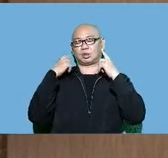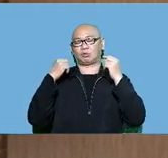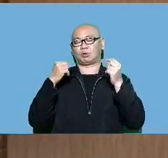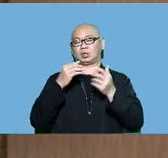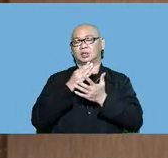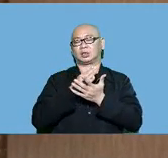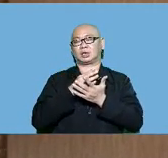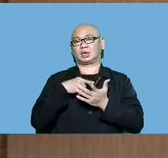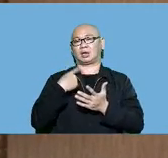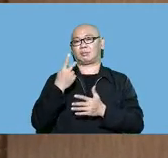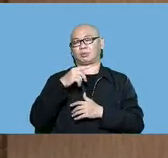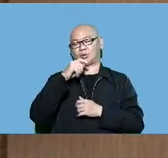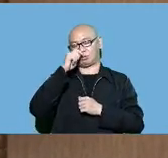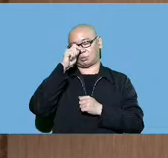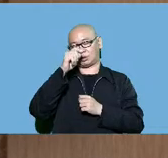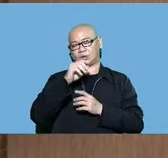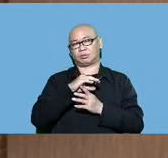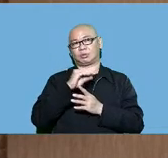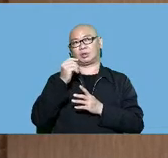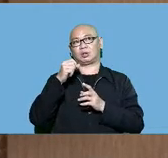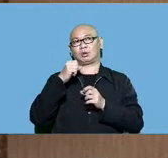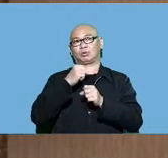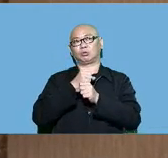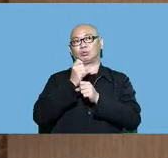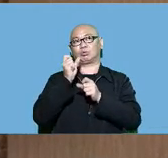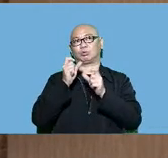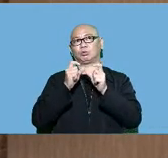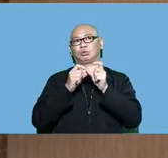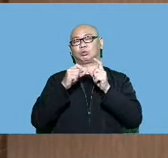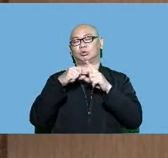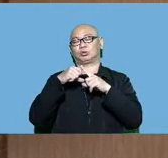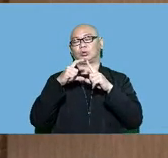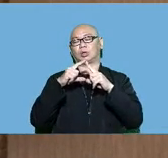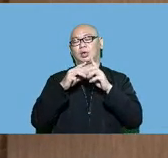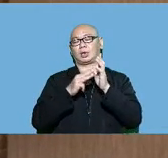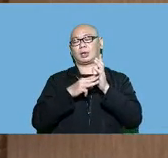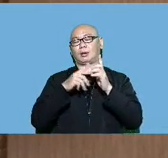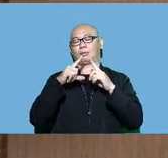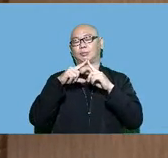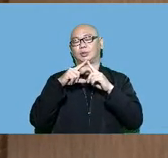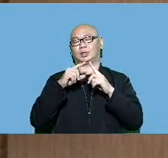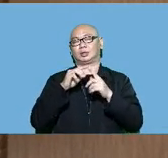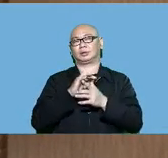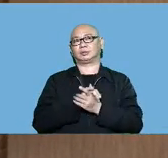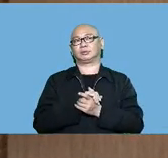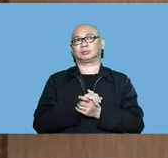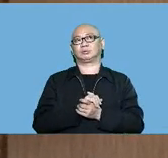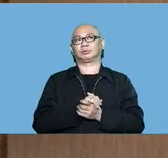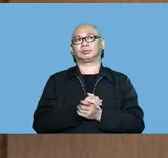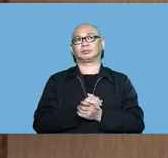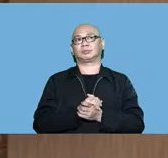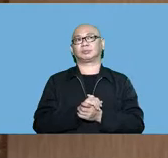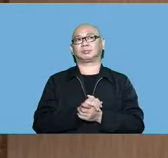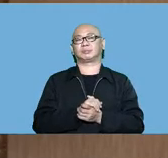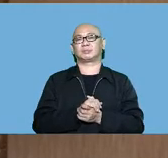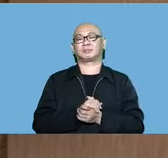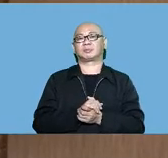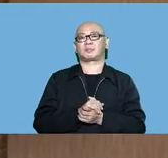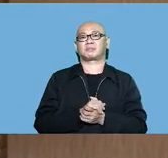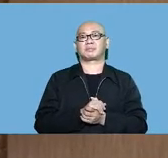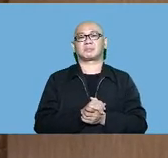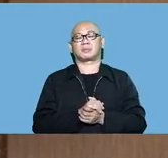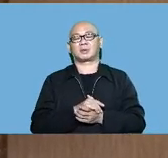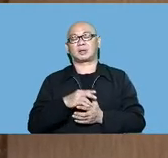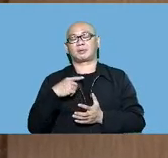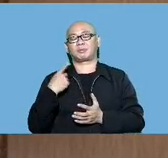Kami hormati Komandan Gus Kamla Kormada 1 Laksamana Muda Iswarto.